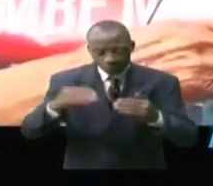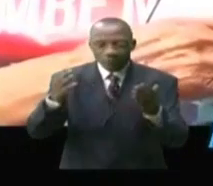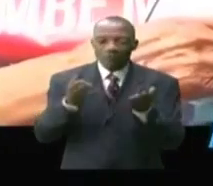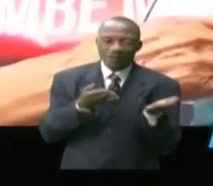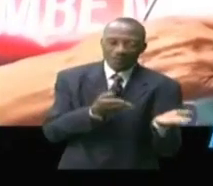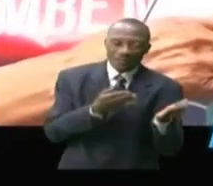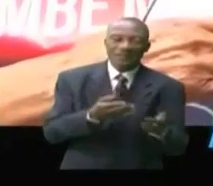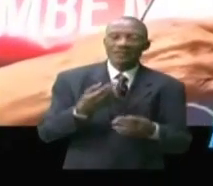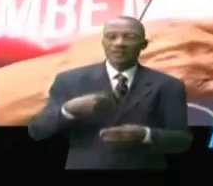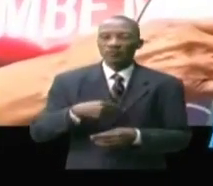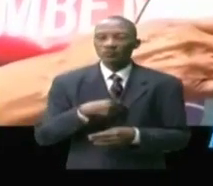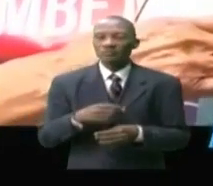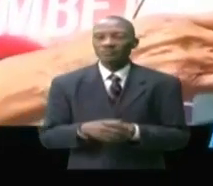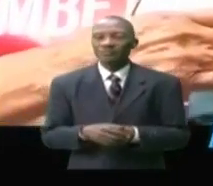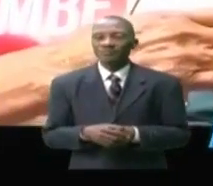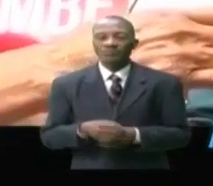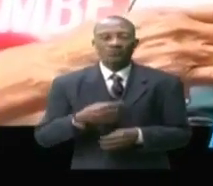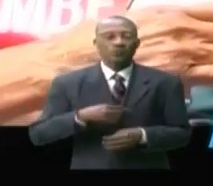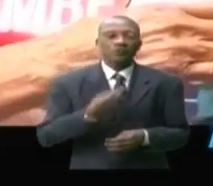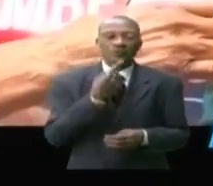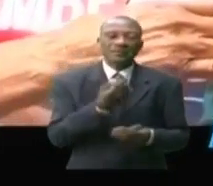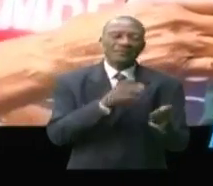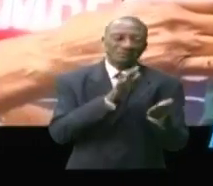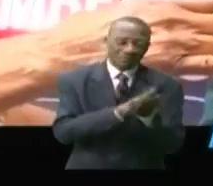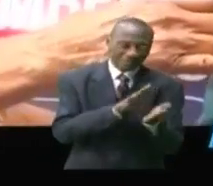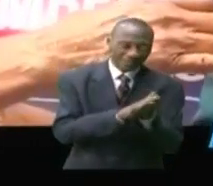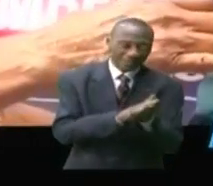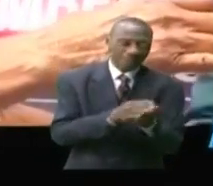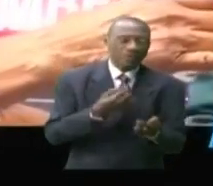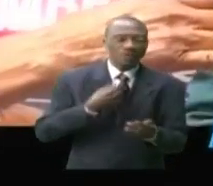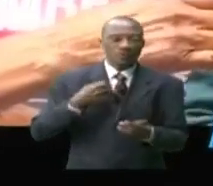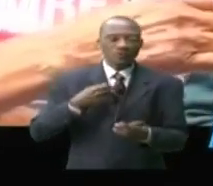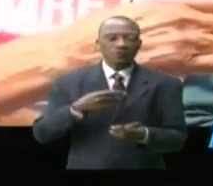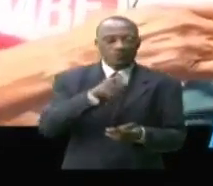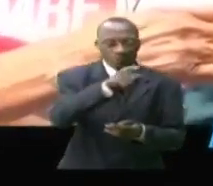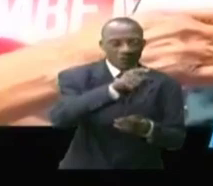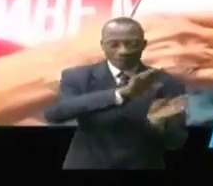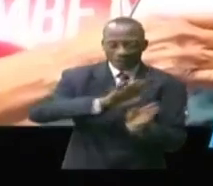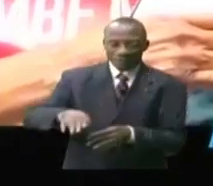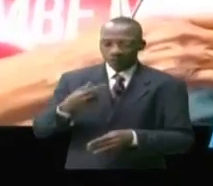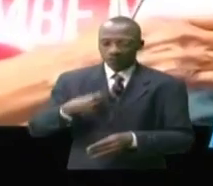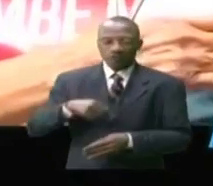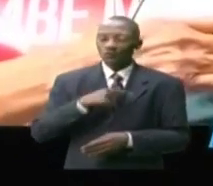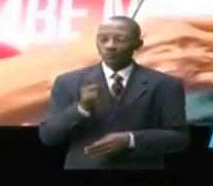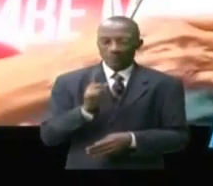Nous lui disons merci, qu'il ne nous abandonne pas, nous lui serons reconnaissants.